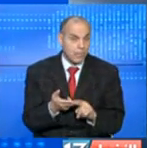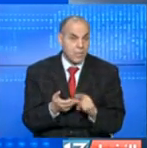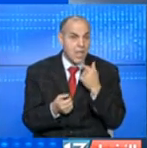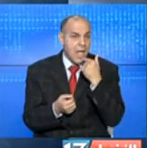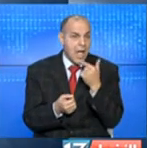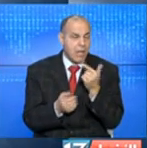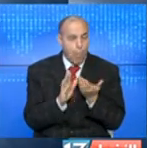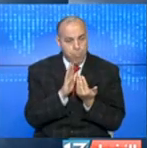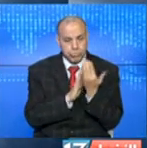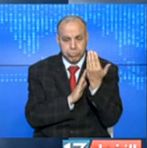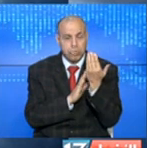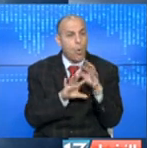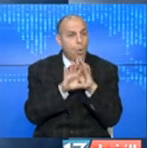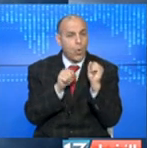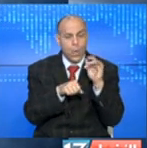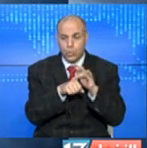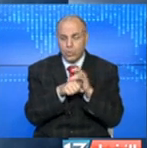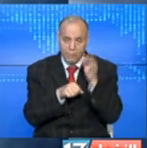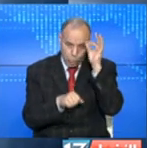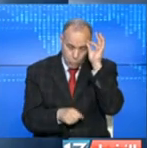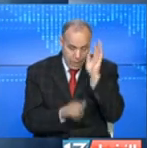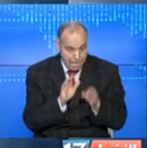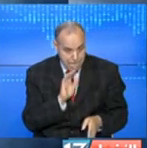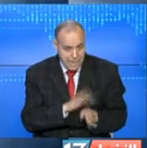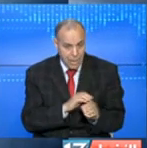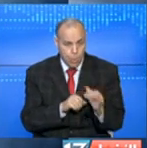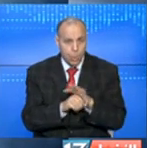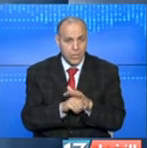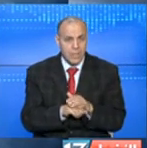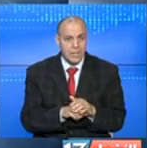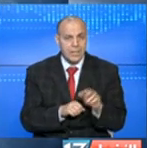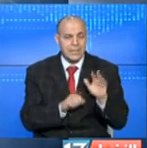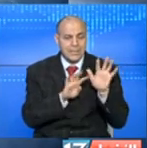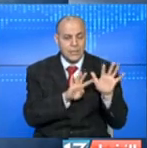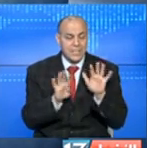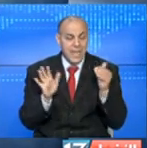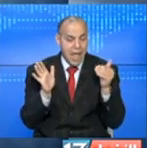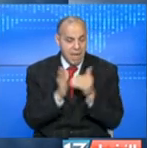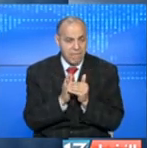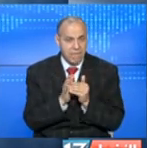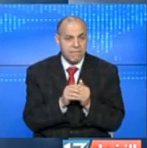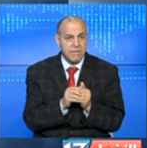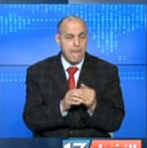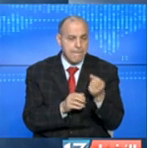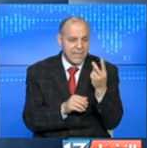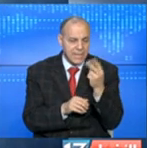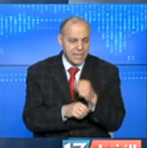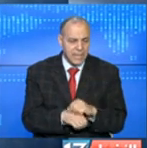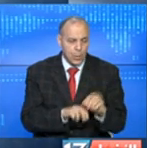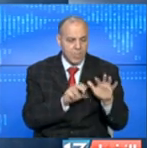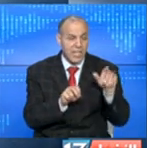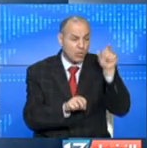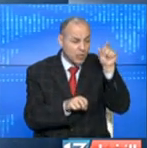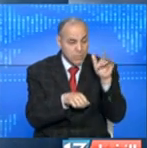ليرتفع العدد الجملي للمصابين في تونس منذ بدايه الجائحه الى تسعه وتسعين الف ومائتين وثمانين